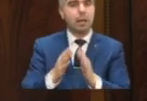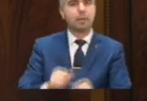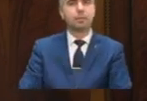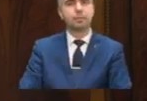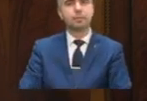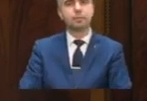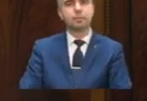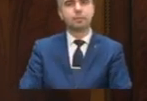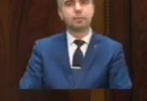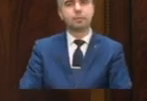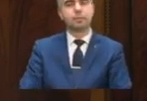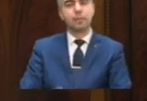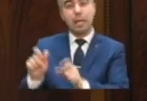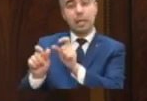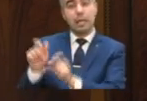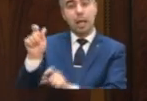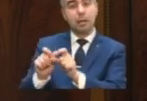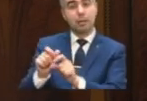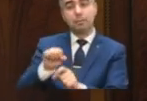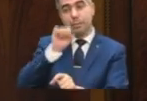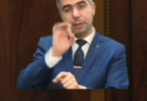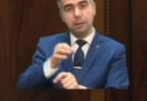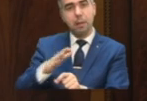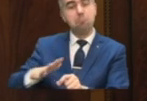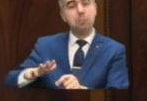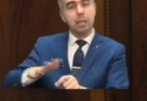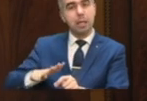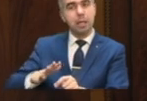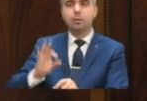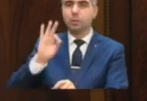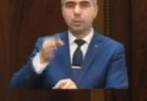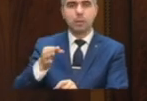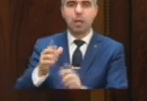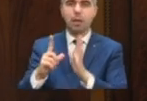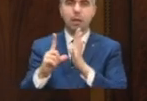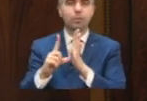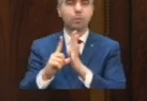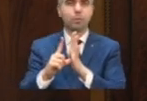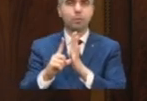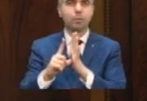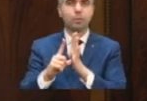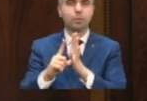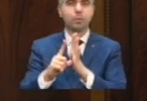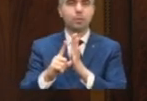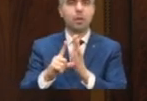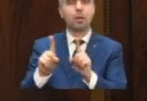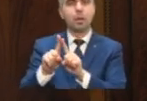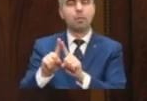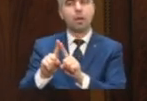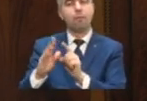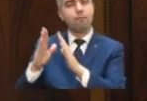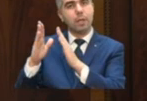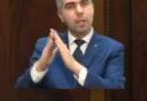اليوم الناس اللي بغاو يسكنوا في المدينه خصهم يلقاو فين يسكنوا في المدينه، وخصهم ما يلقاوش غير السكن، يلقاو